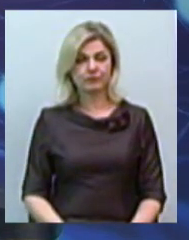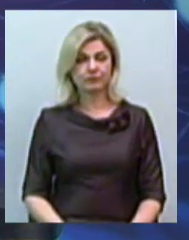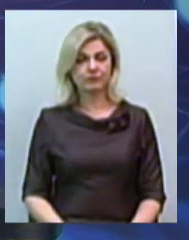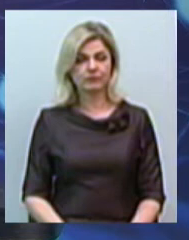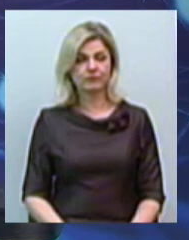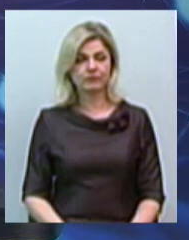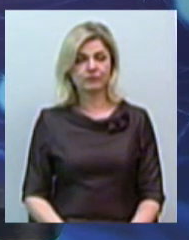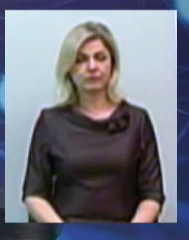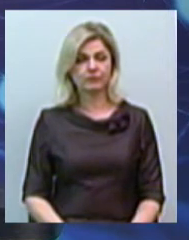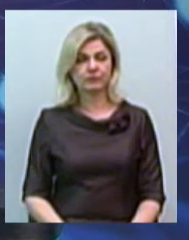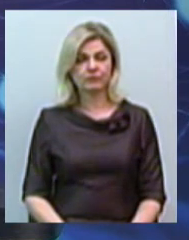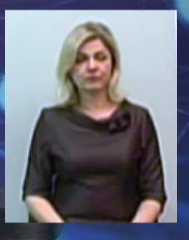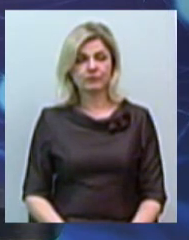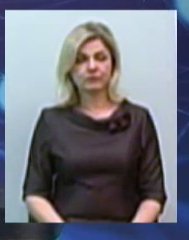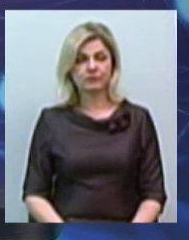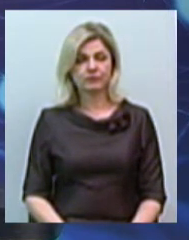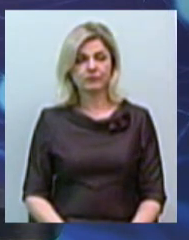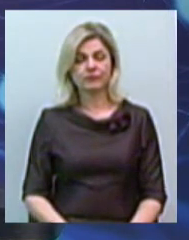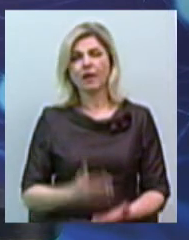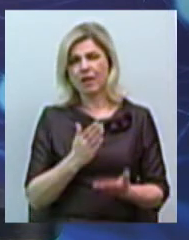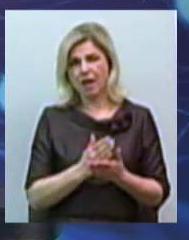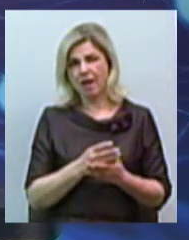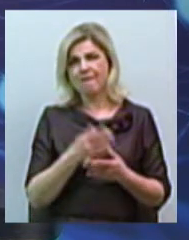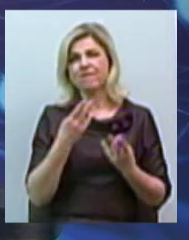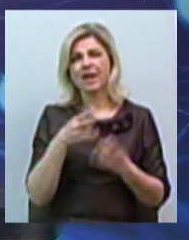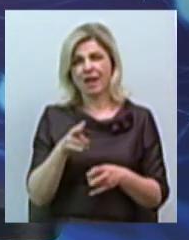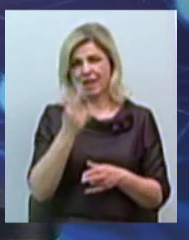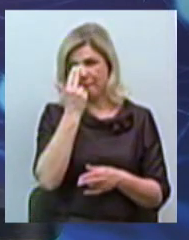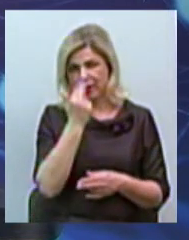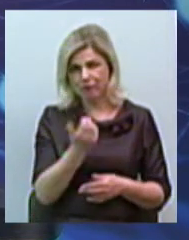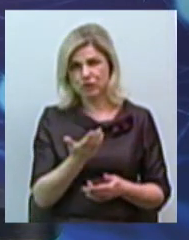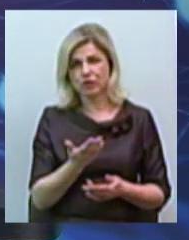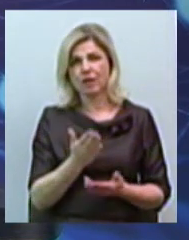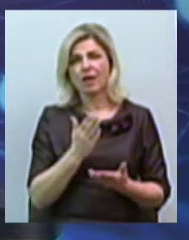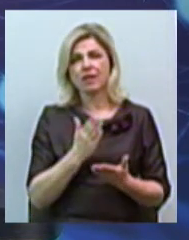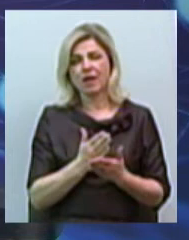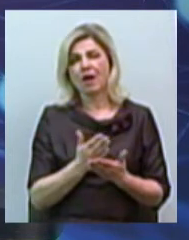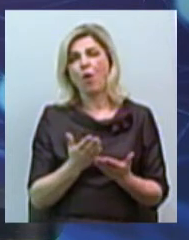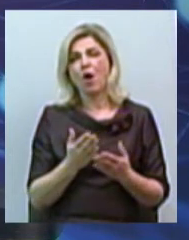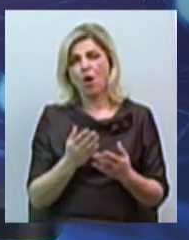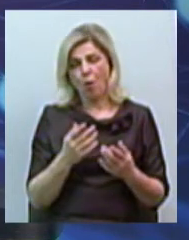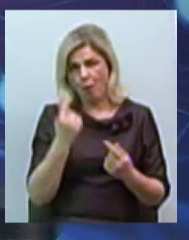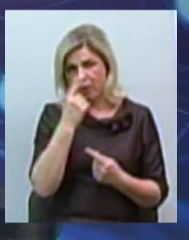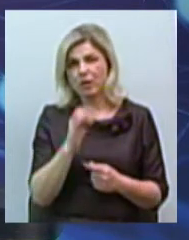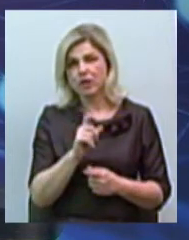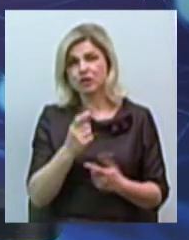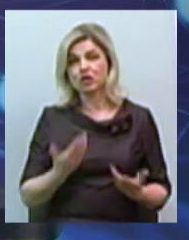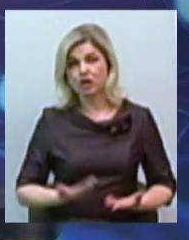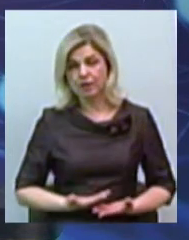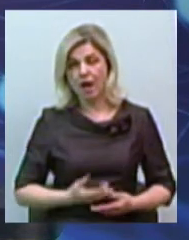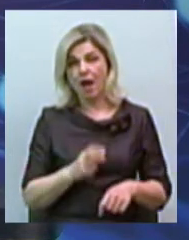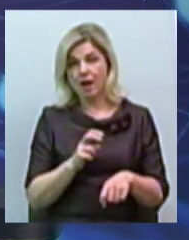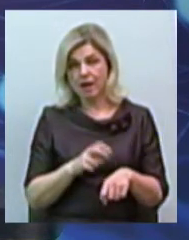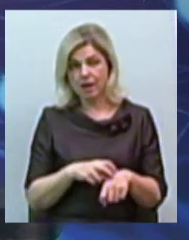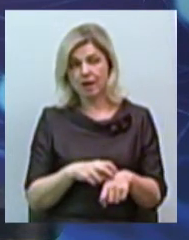в неї наявні певні шкідливі звички, певний спосіб життя. Лікар,